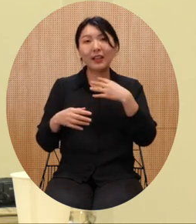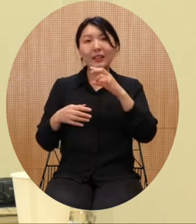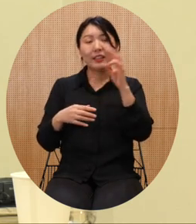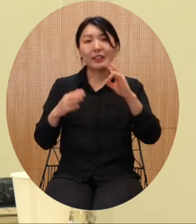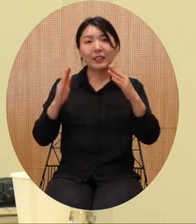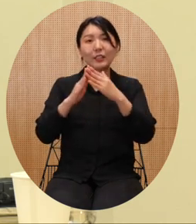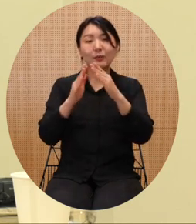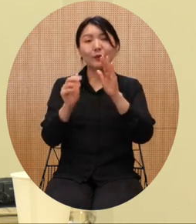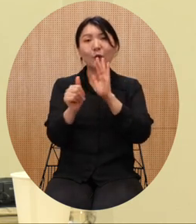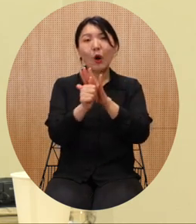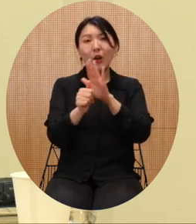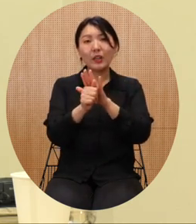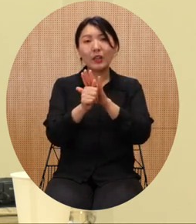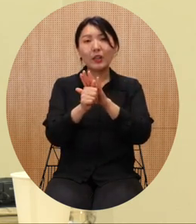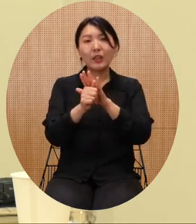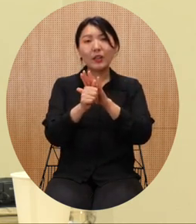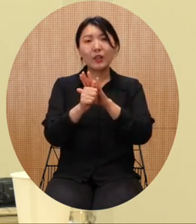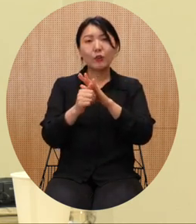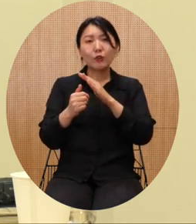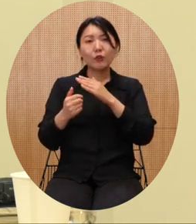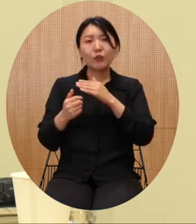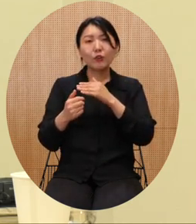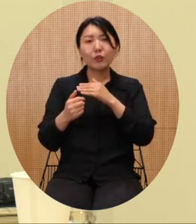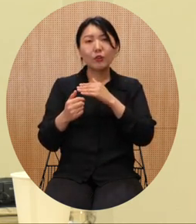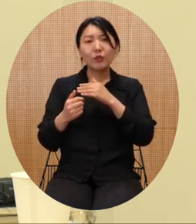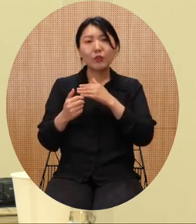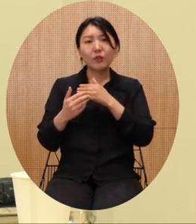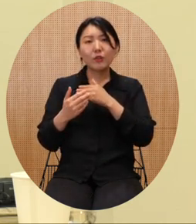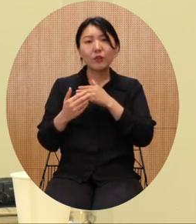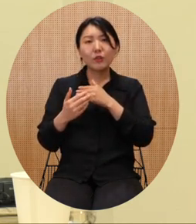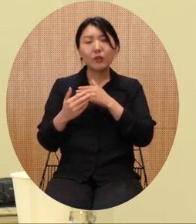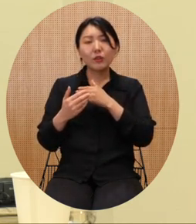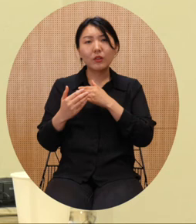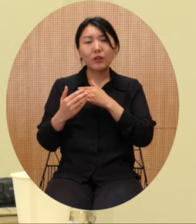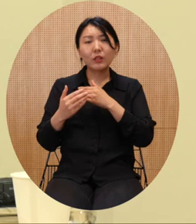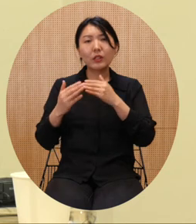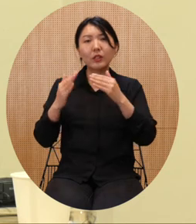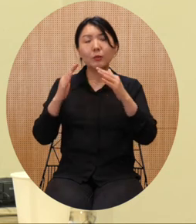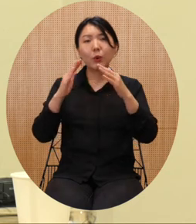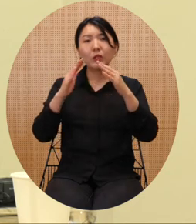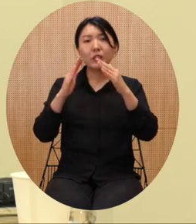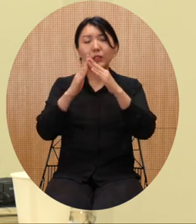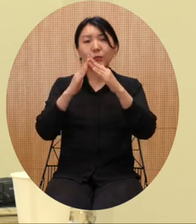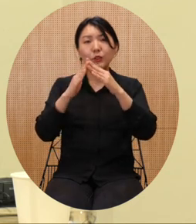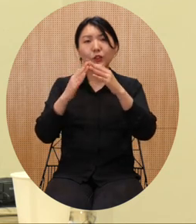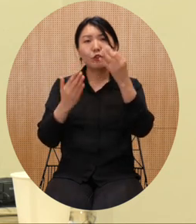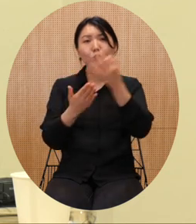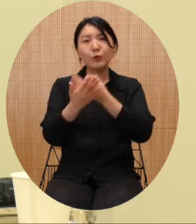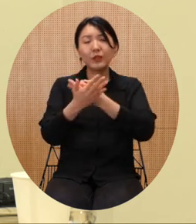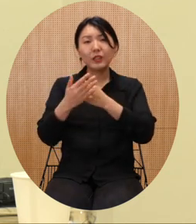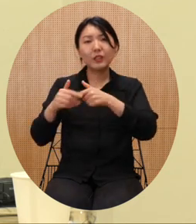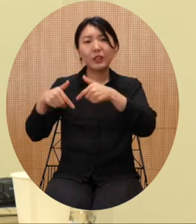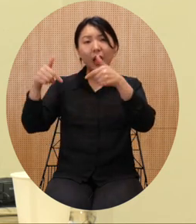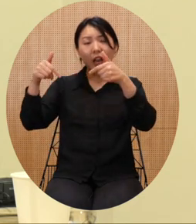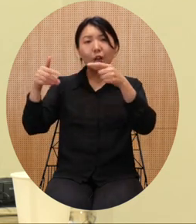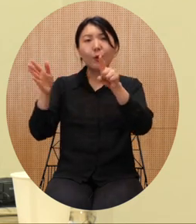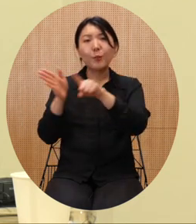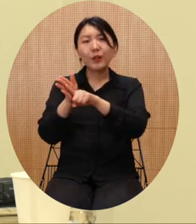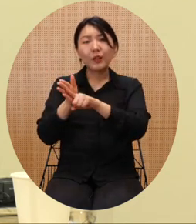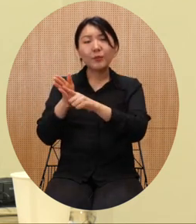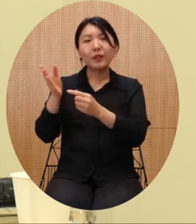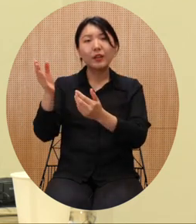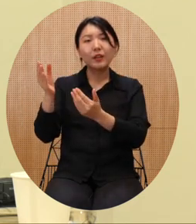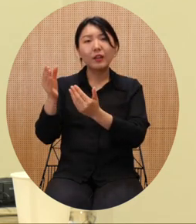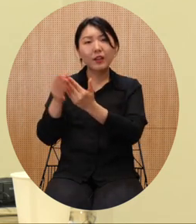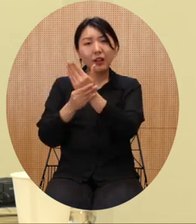지원이 불안하지만 그것도 지속되면서 가계 수입이 늘어나는 상황이 유지될 수 있다는 믿음이 생기고, 이에 따라 이사를